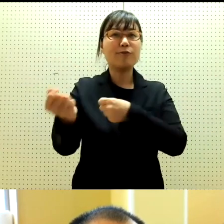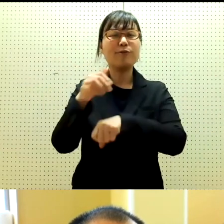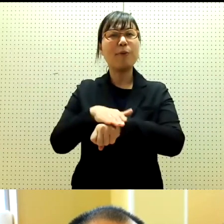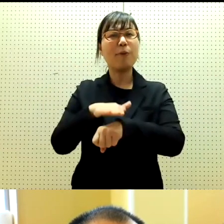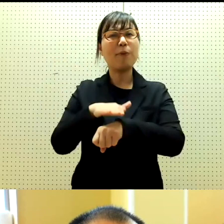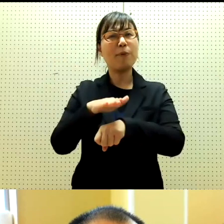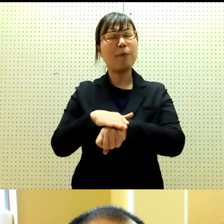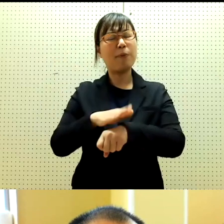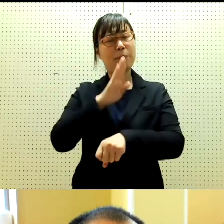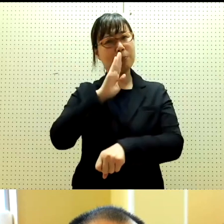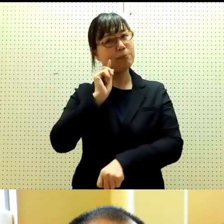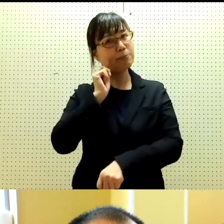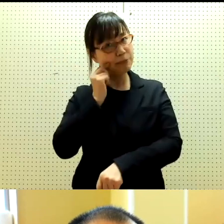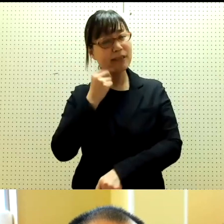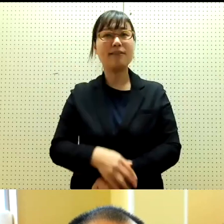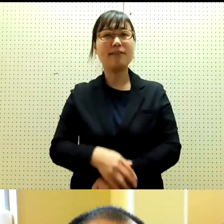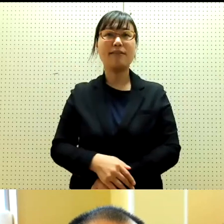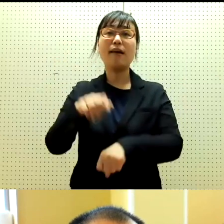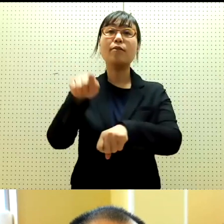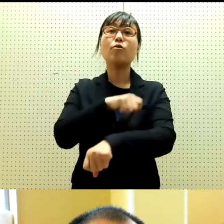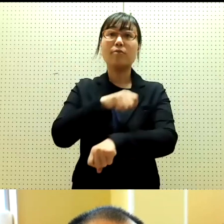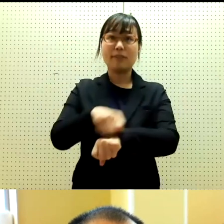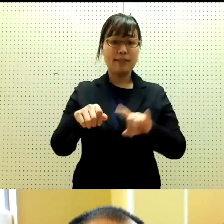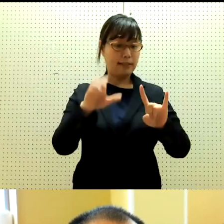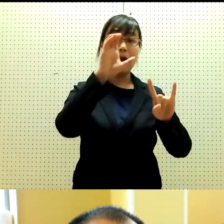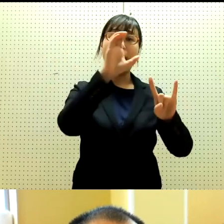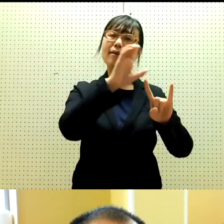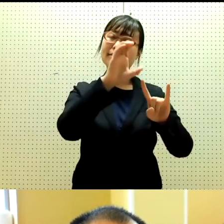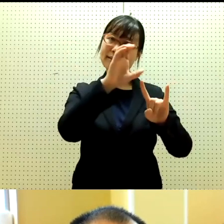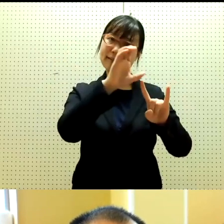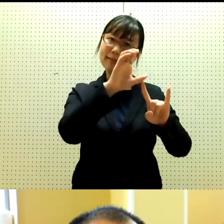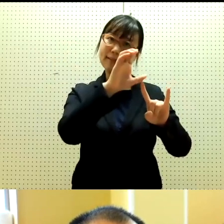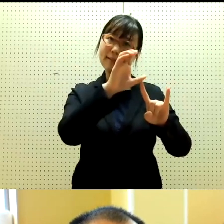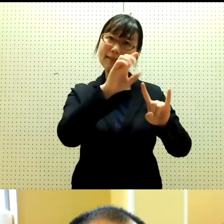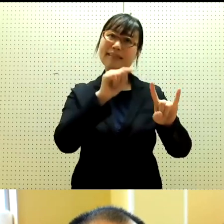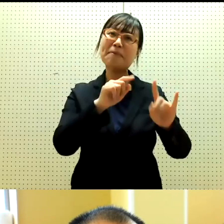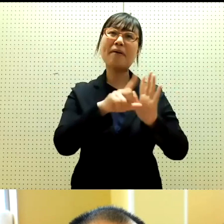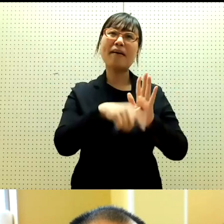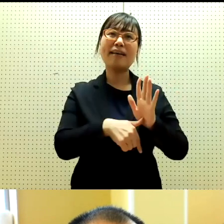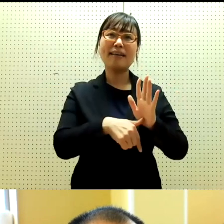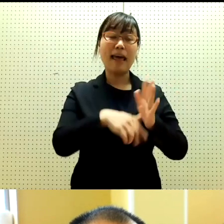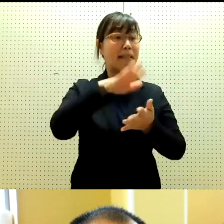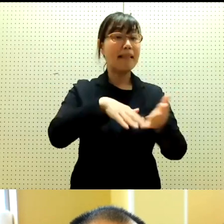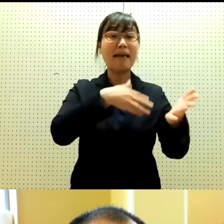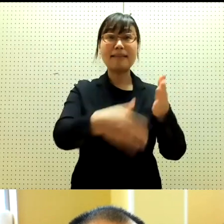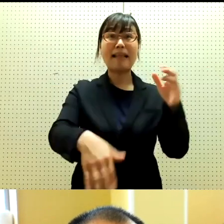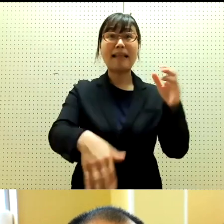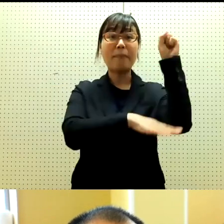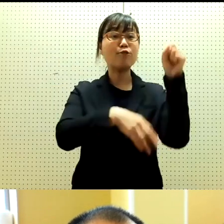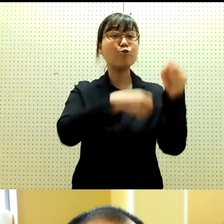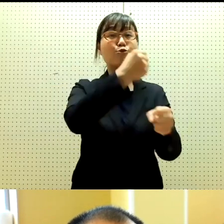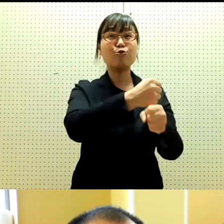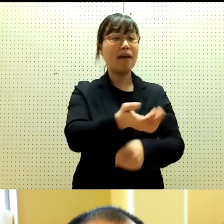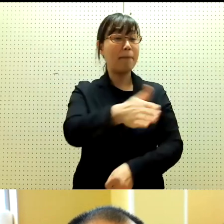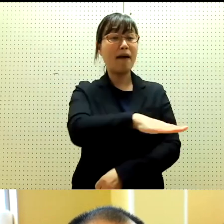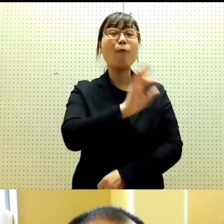ですよ。で、特にICT でよくやるのはですね、データベース作っちゃえばいいだろうって、とりあえずデータベース作るんですけど、誰もね